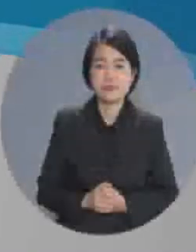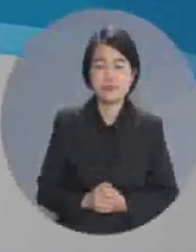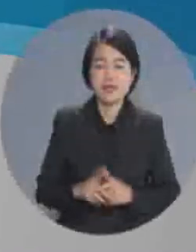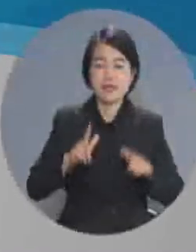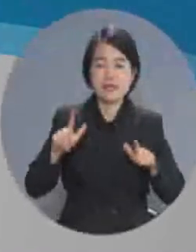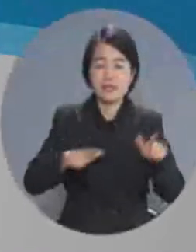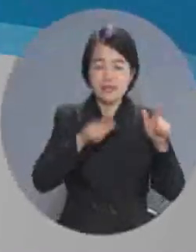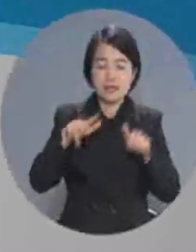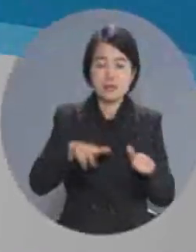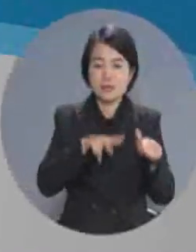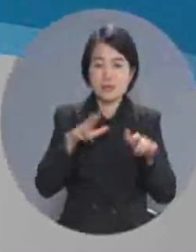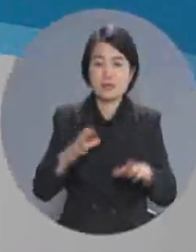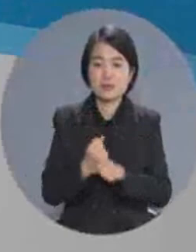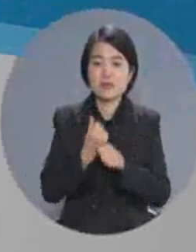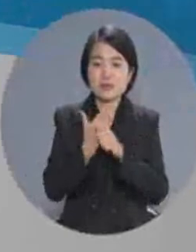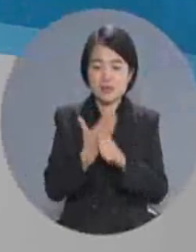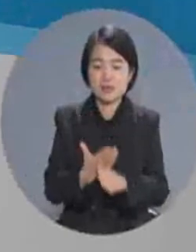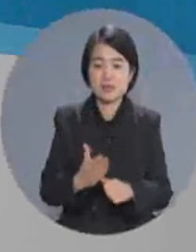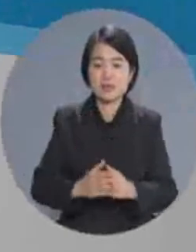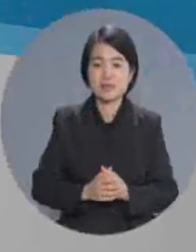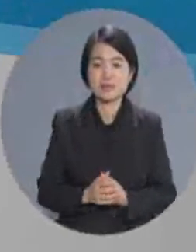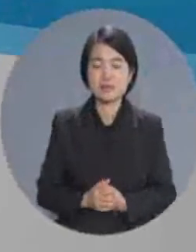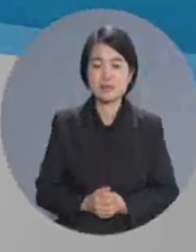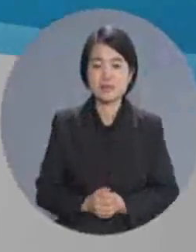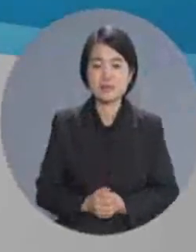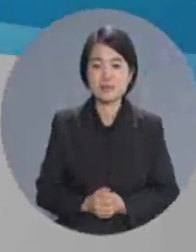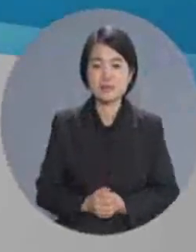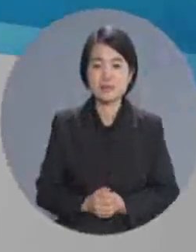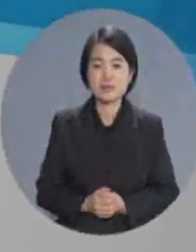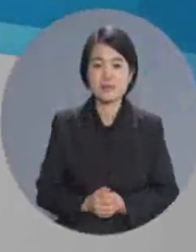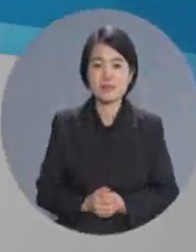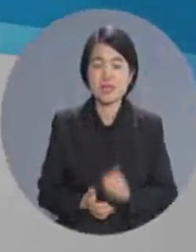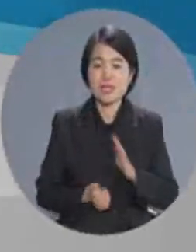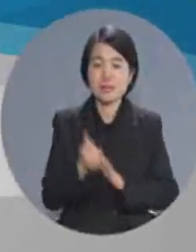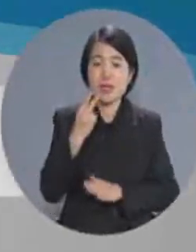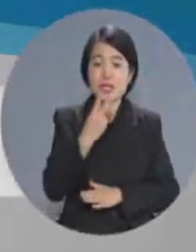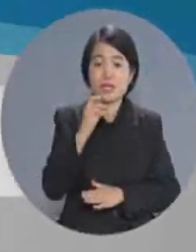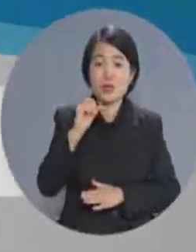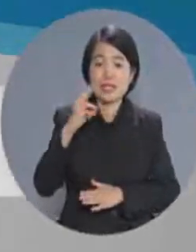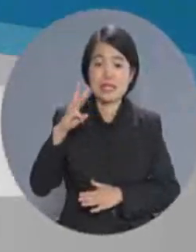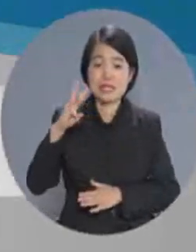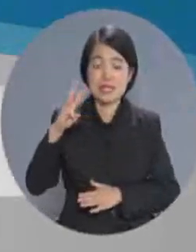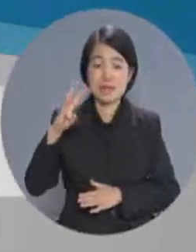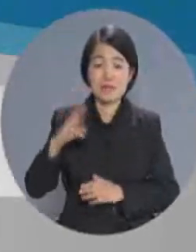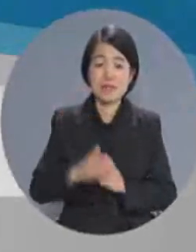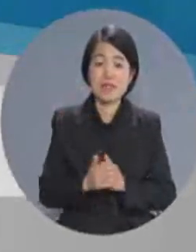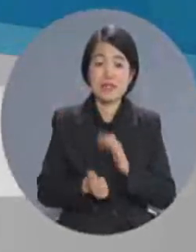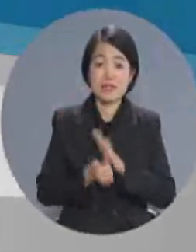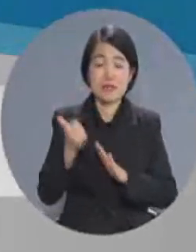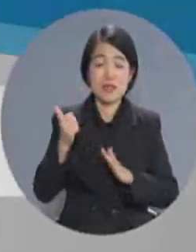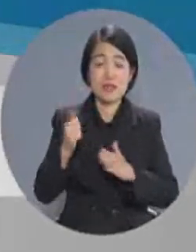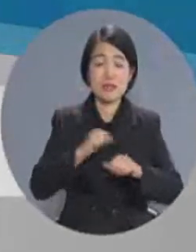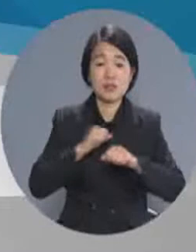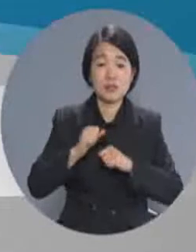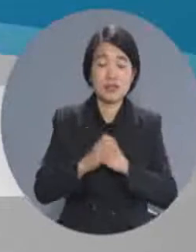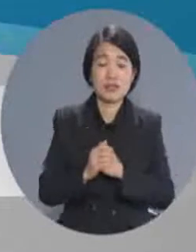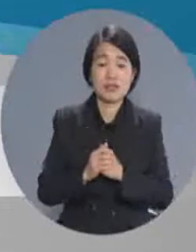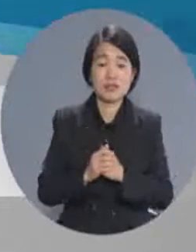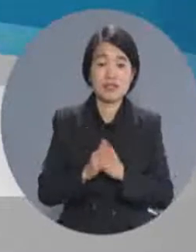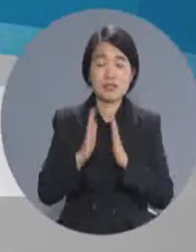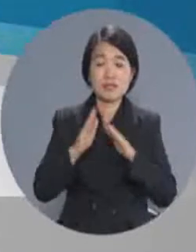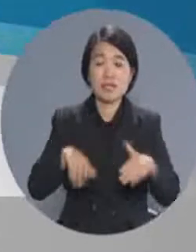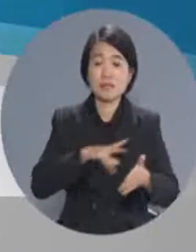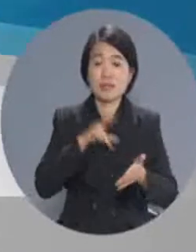날씨와 생활정보 정리해드리는 생활포커스입니다 희망 2023 나눔캠페인이 함께하는 나눔 지속 가능한